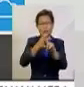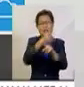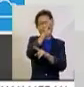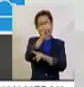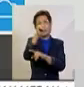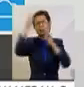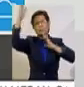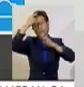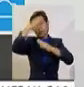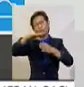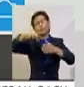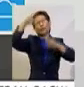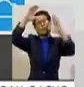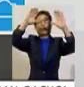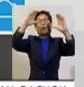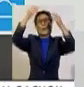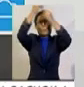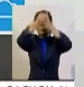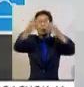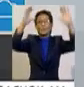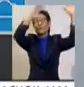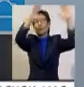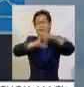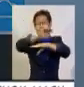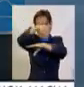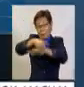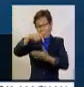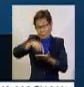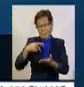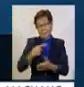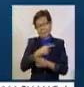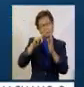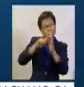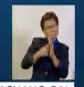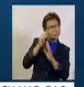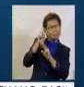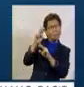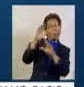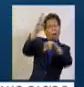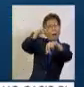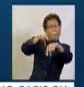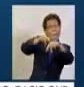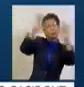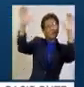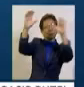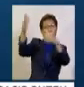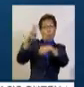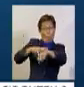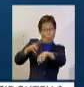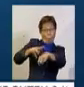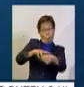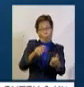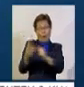Meteorologi Malaysia untuk perkembangan cuaca pada malam ini. Dan kita mulakan dengan melihat paparan amaran cuaca waspada yang telah dikeluarkan oleh jabatan,